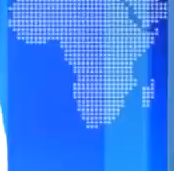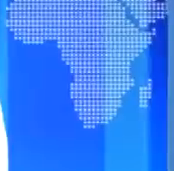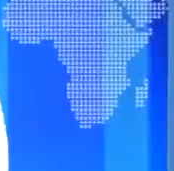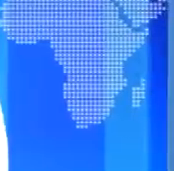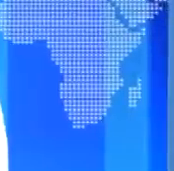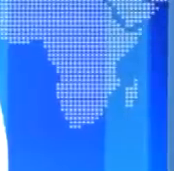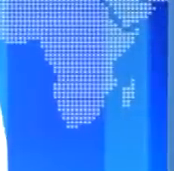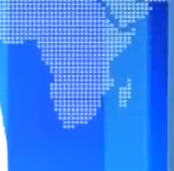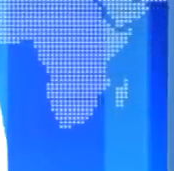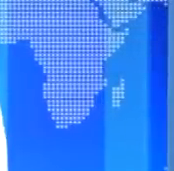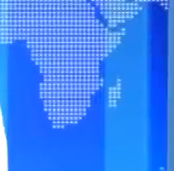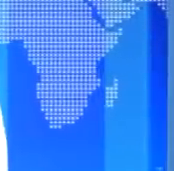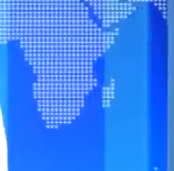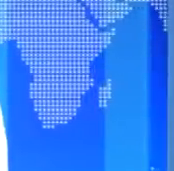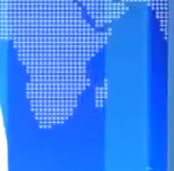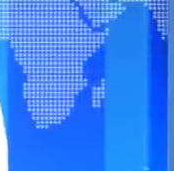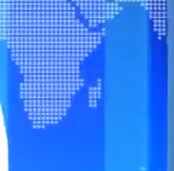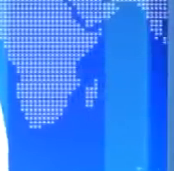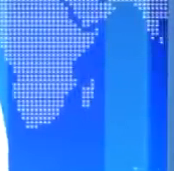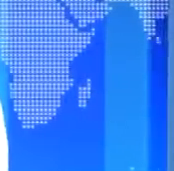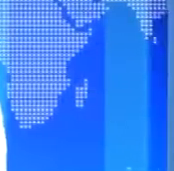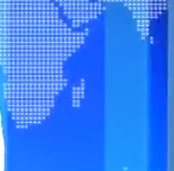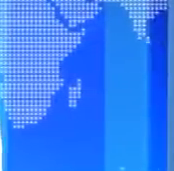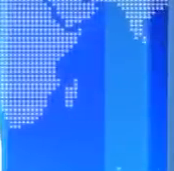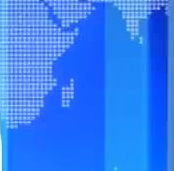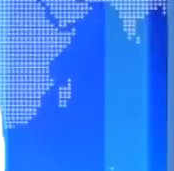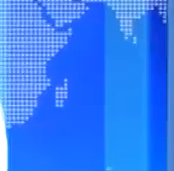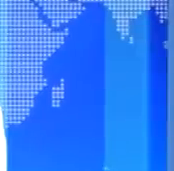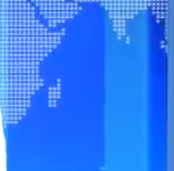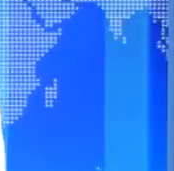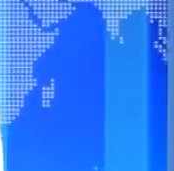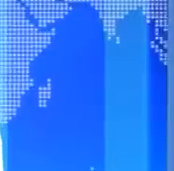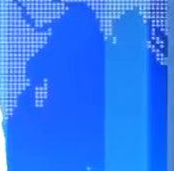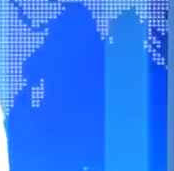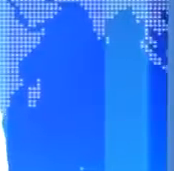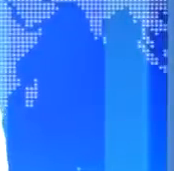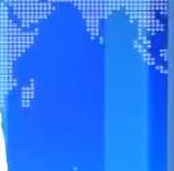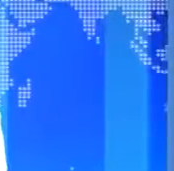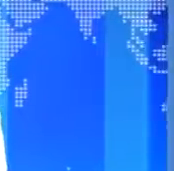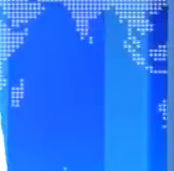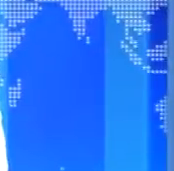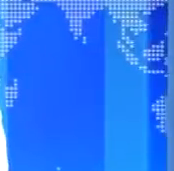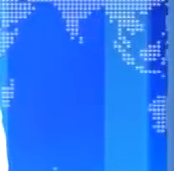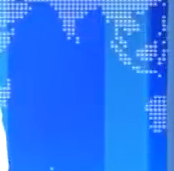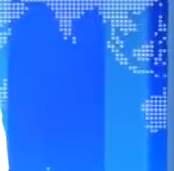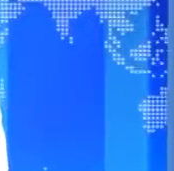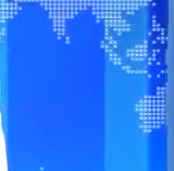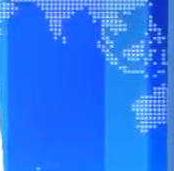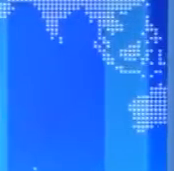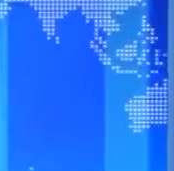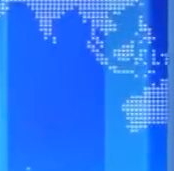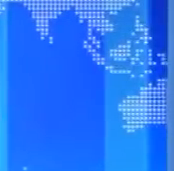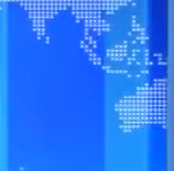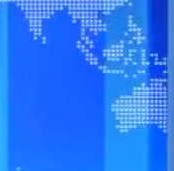Accra. Félix-Antoine Tshisekedi Tshilombo était présent comme président en exercice de l'Union africaine. Notre envoyé spécial